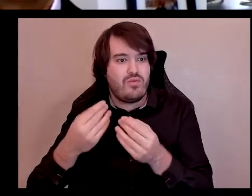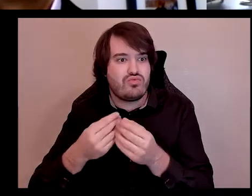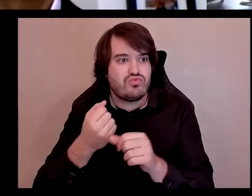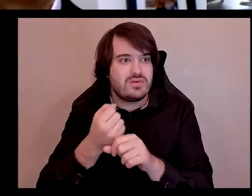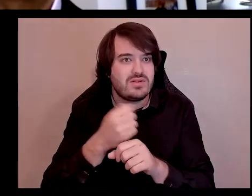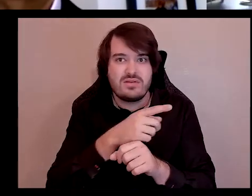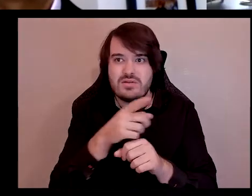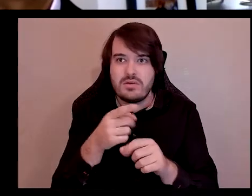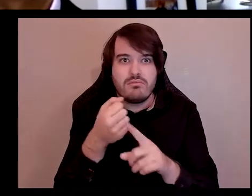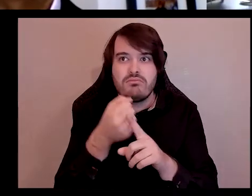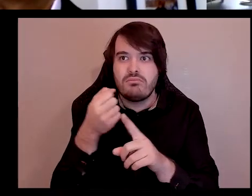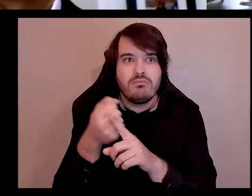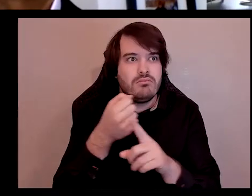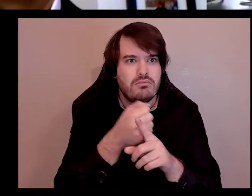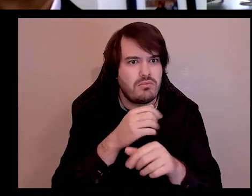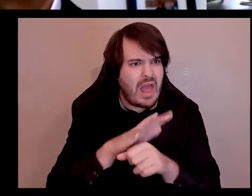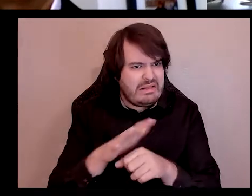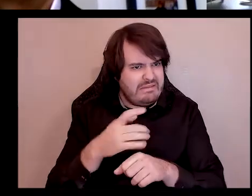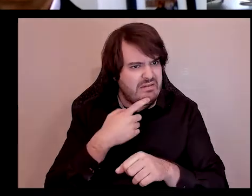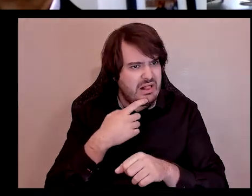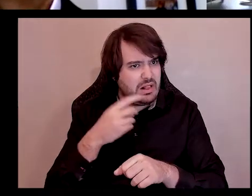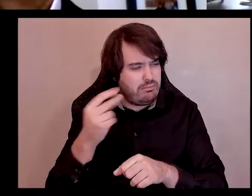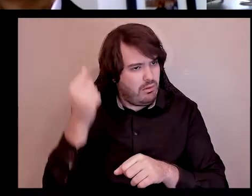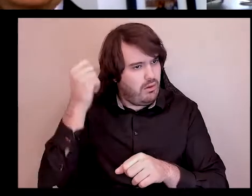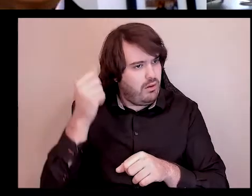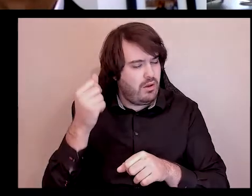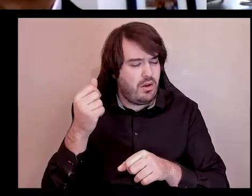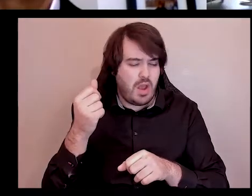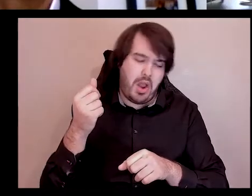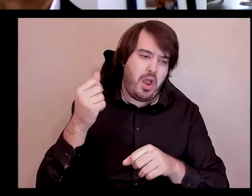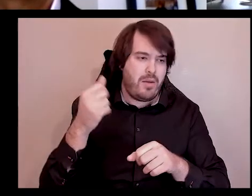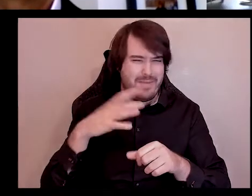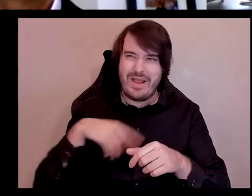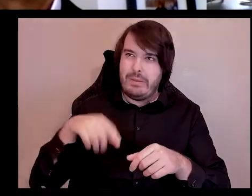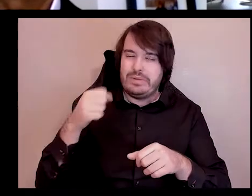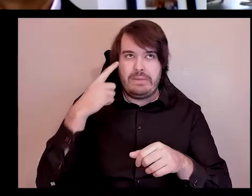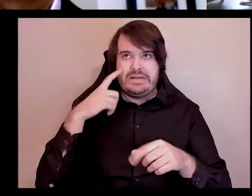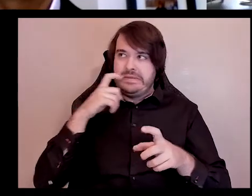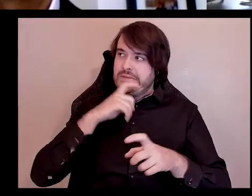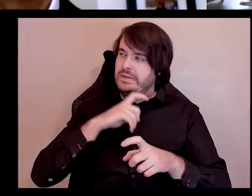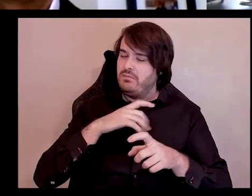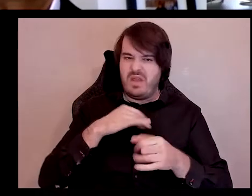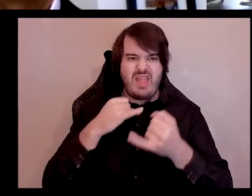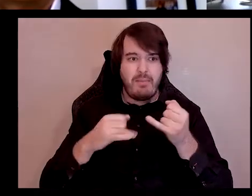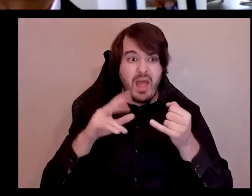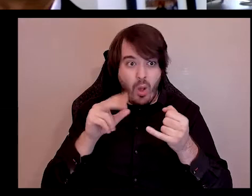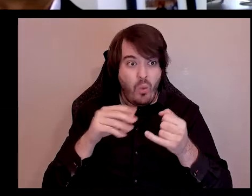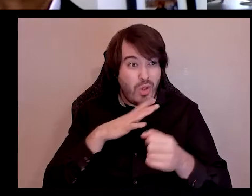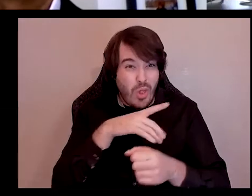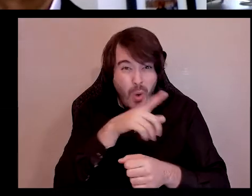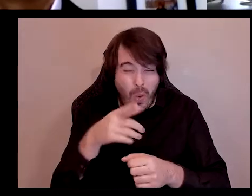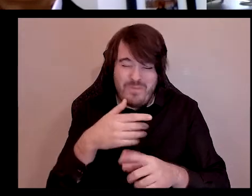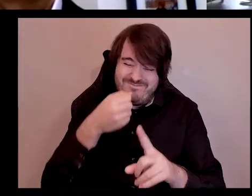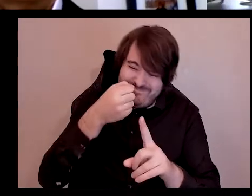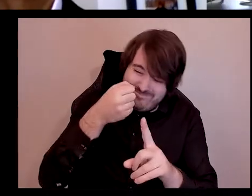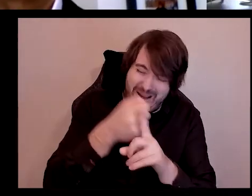janvier. On se rend compte que beaucoup de gens obtiennent des emplois assez facilement. Contrairement à ce que les gens pourraient penser, il y